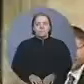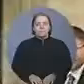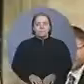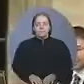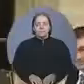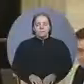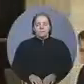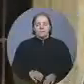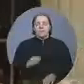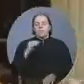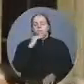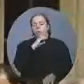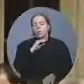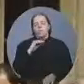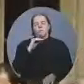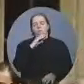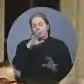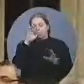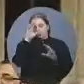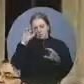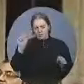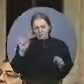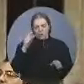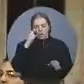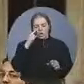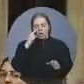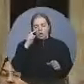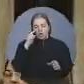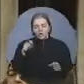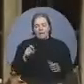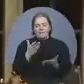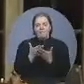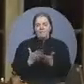C'est absolument faux, Monsieur le Président. Il faut regarder les faits sur terrain.